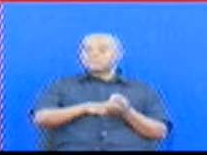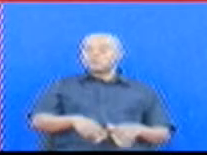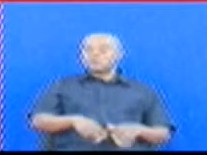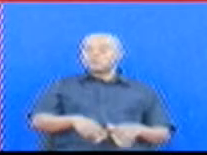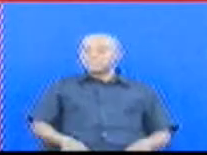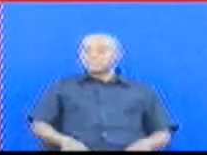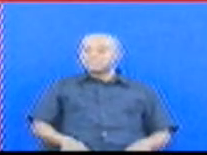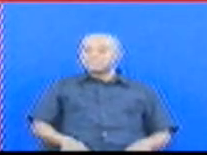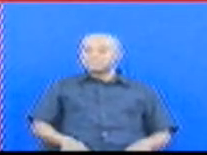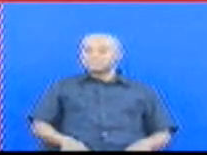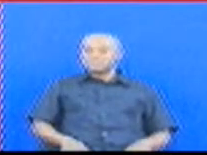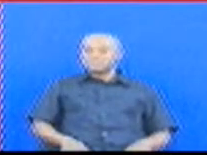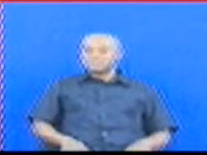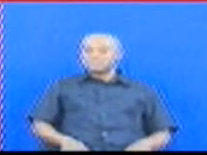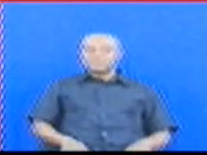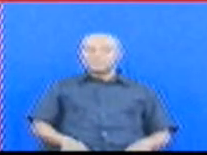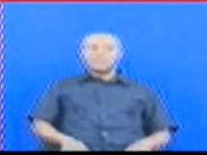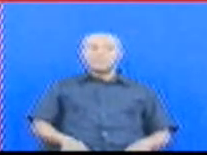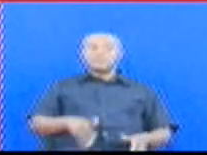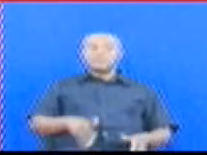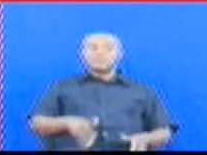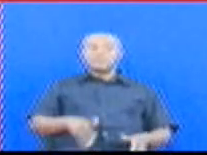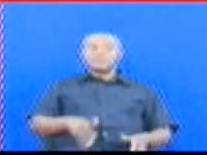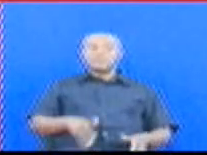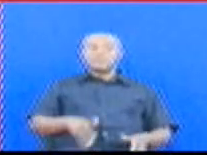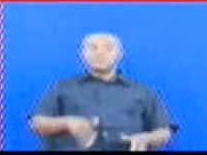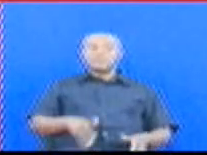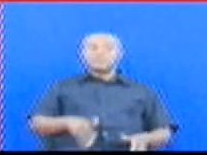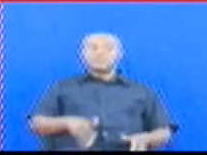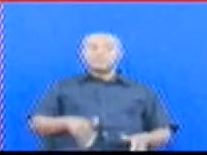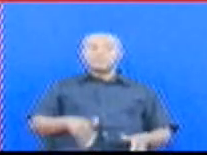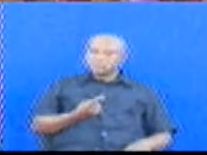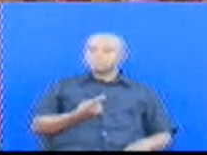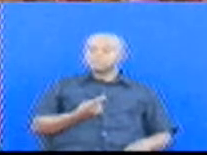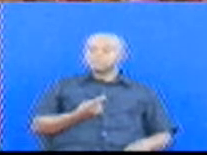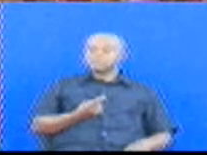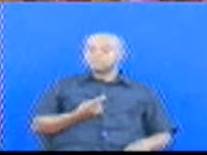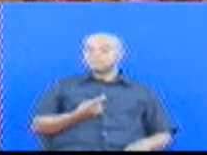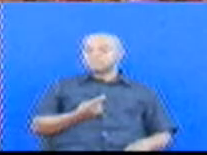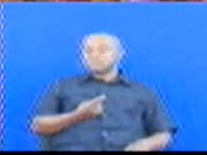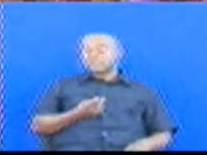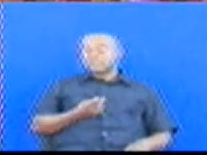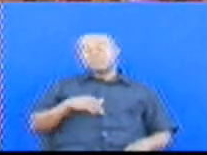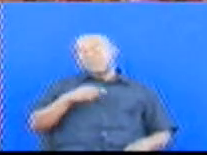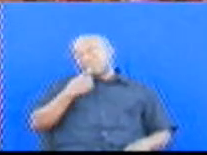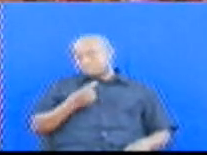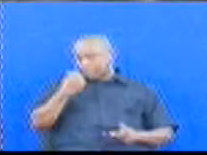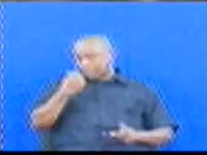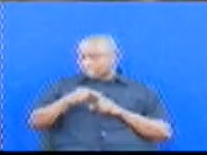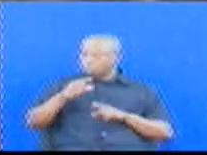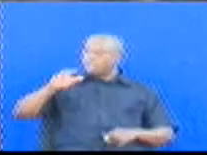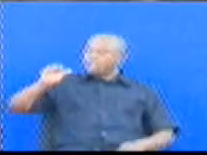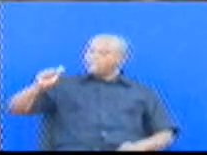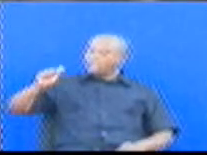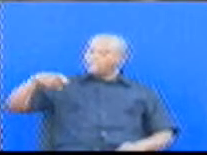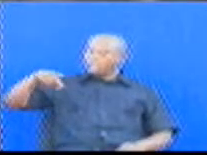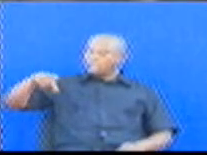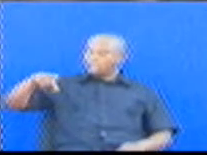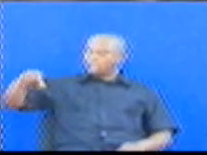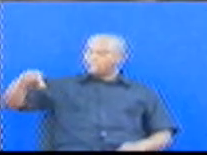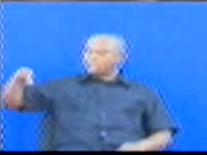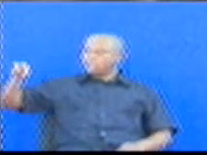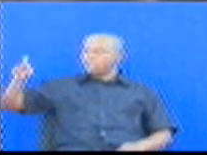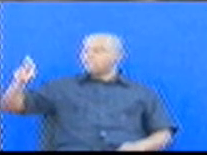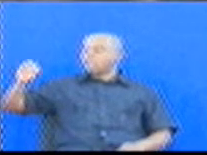msikivu. Umeshaambiwa nilichokisema, hukubaliani nacho, samahani sana. Sawa eh?